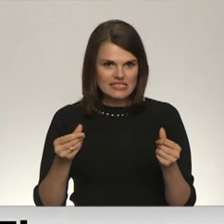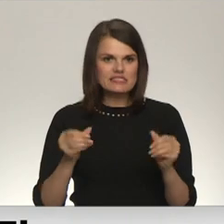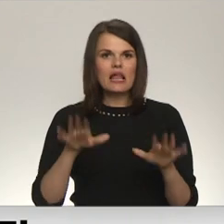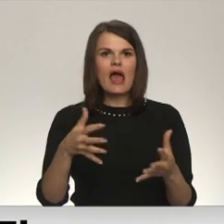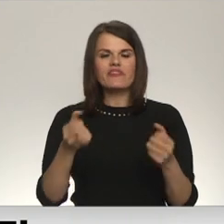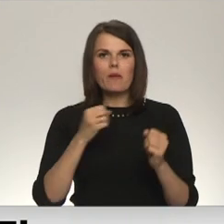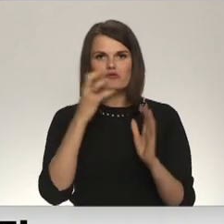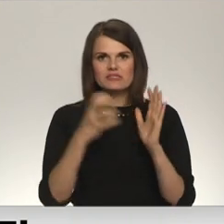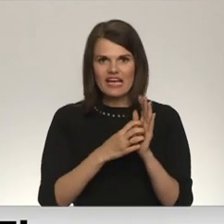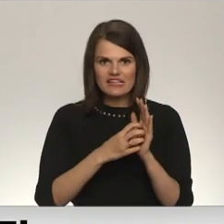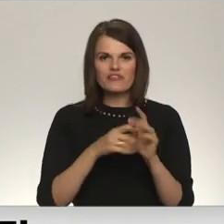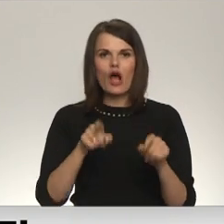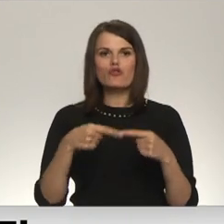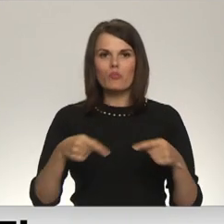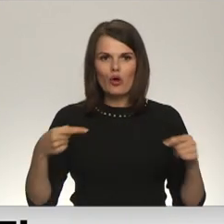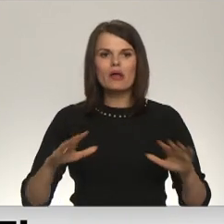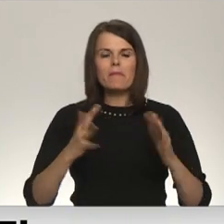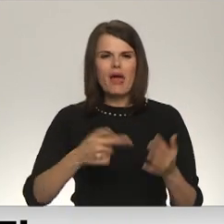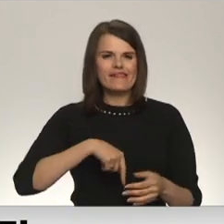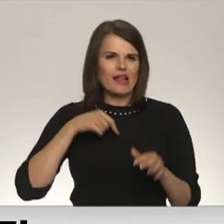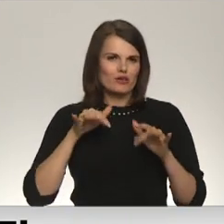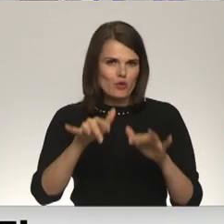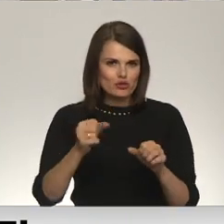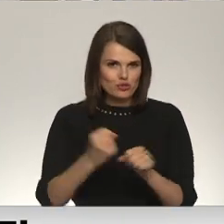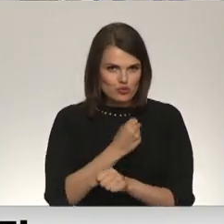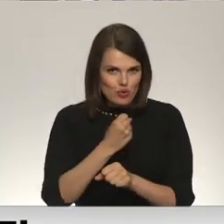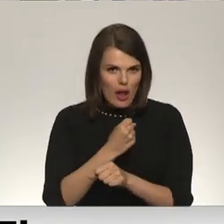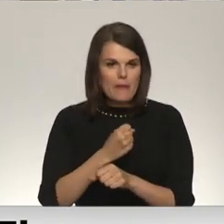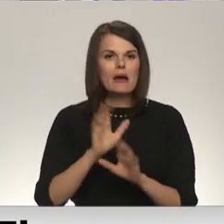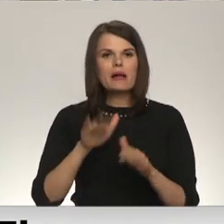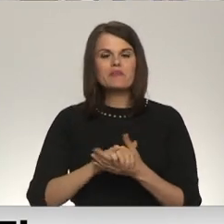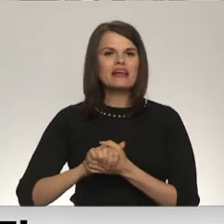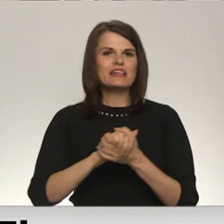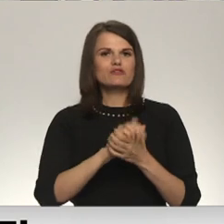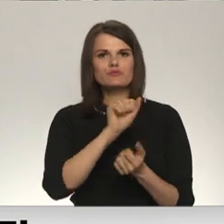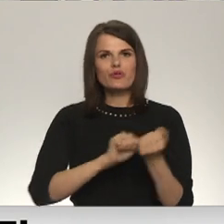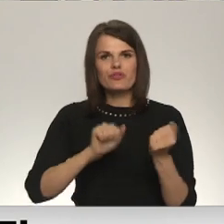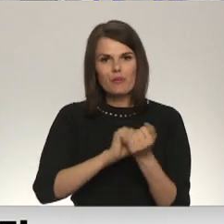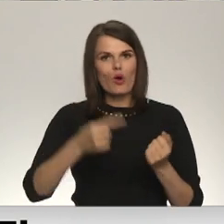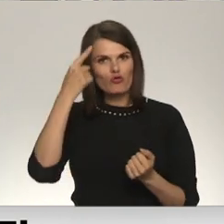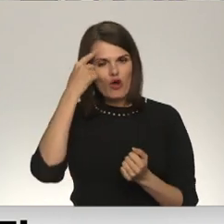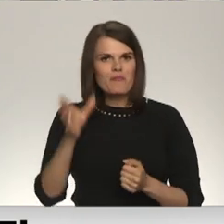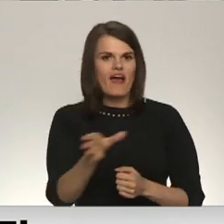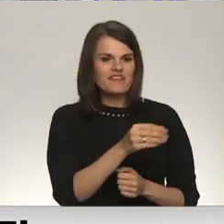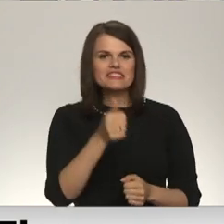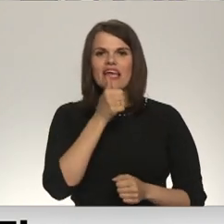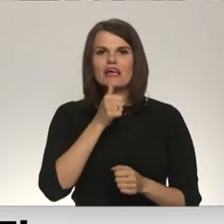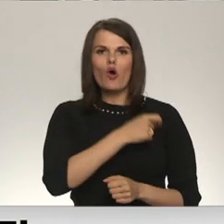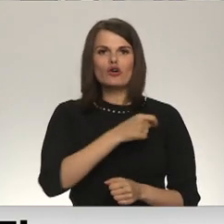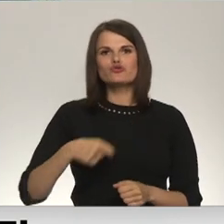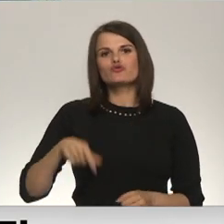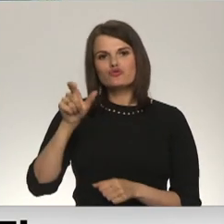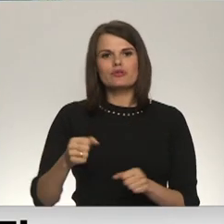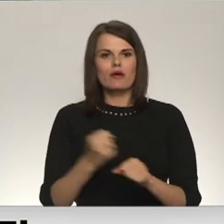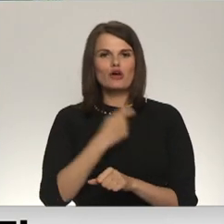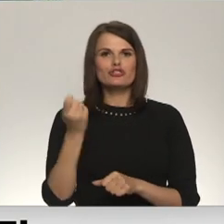certifikātu priekš mūsu produkta, bet tas ir ilgs process tomēr. Par draudzīgumu dabai domājuši gandrīz visi. Igaunijas studenti veido